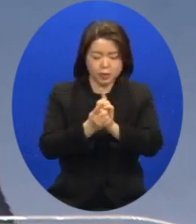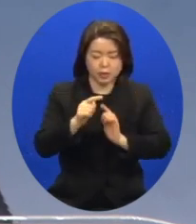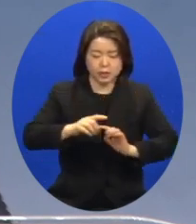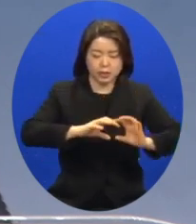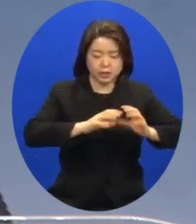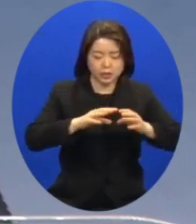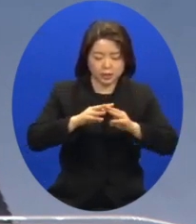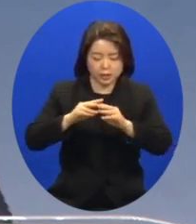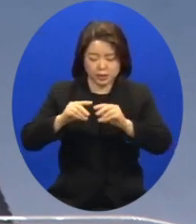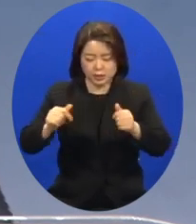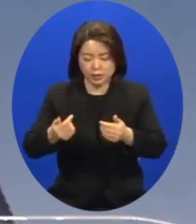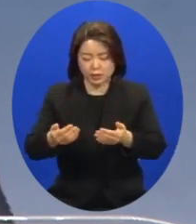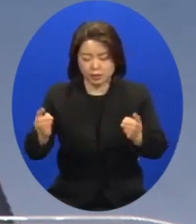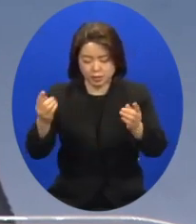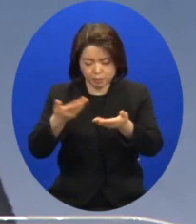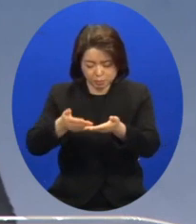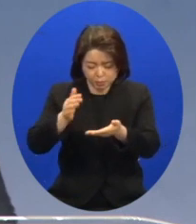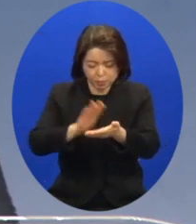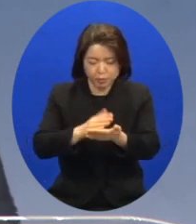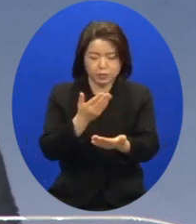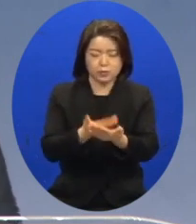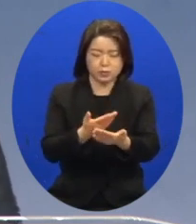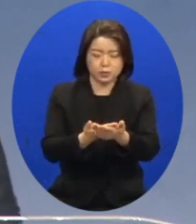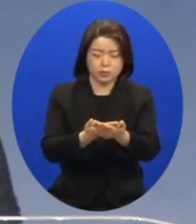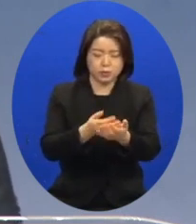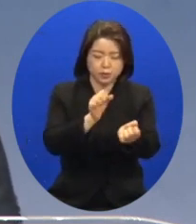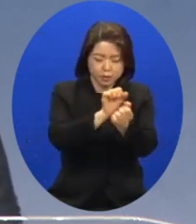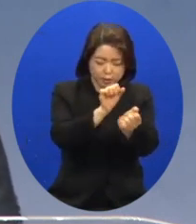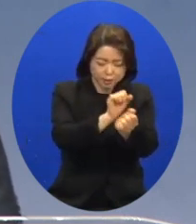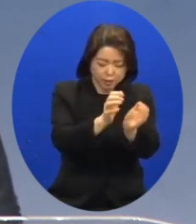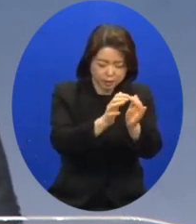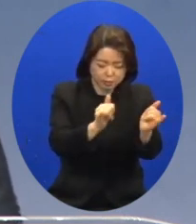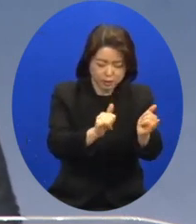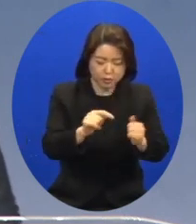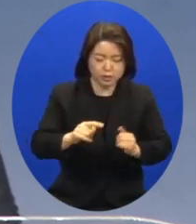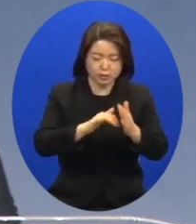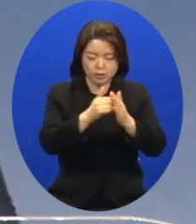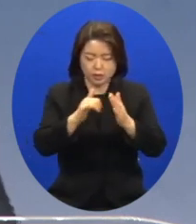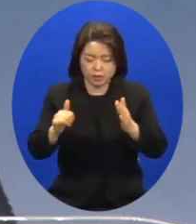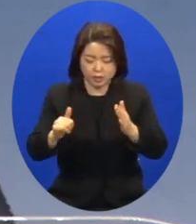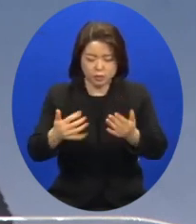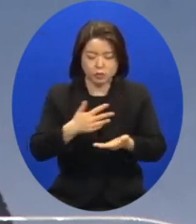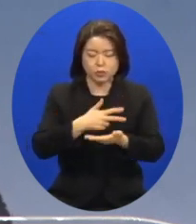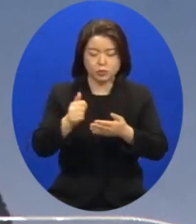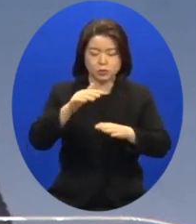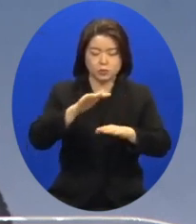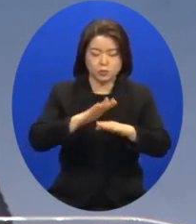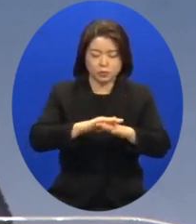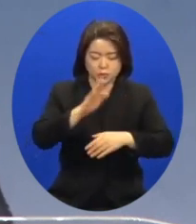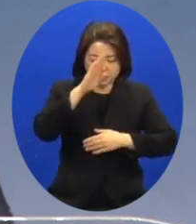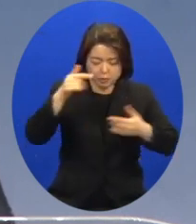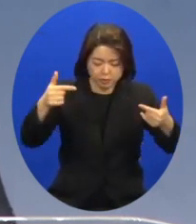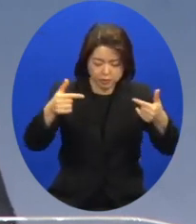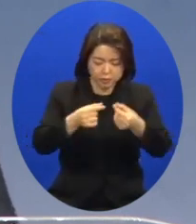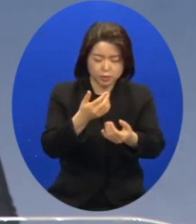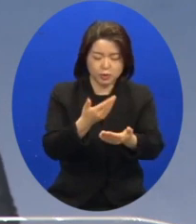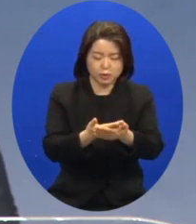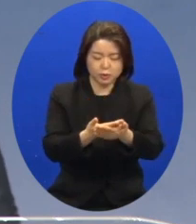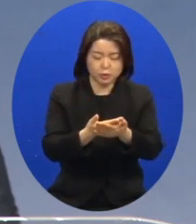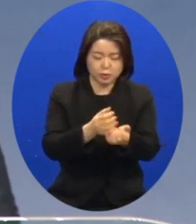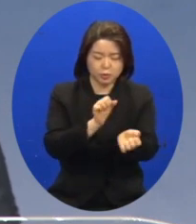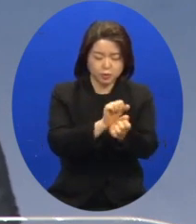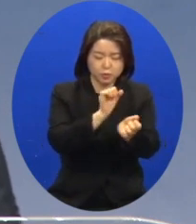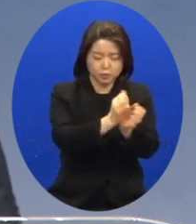땅을 고쳐주옵소서. 감염자들과 그 가족들 주님의 손으로 치료해 주시고,